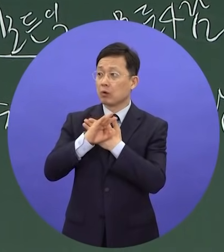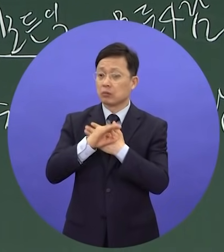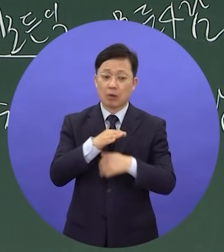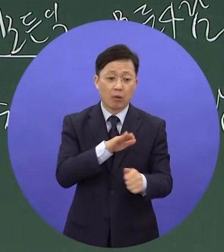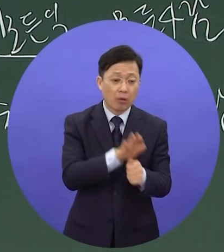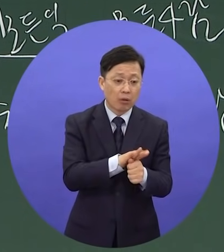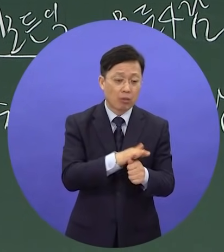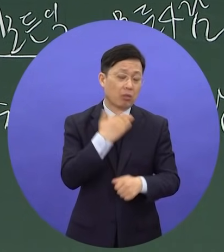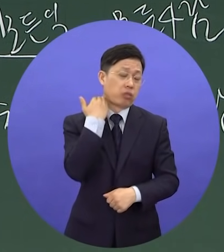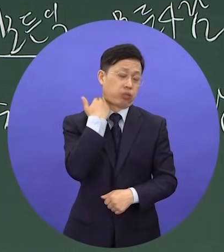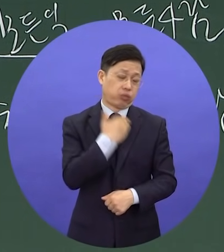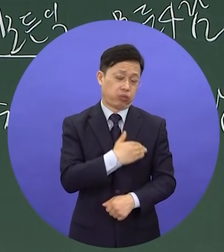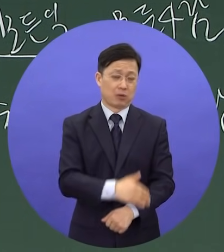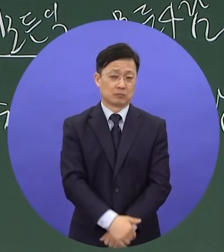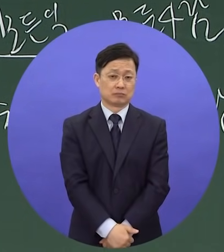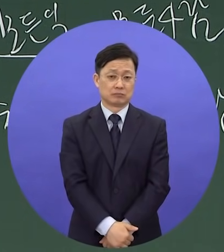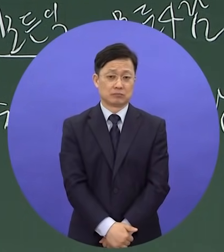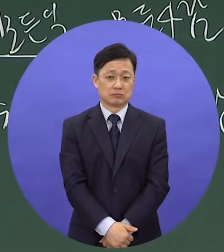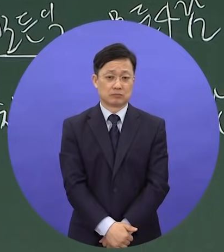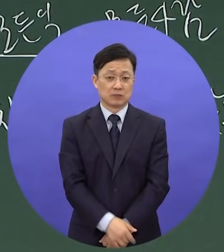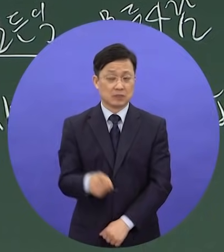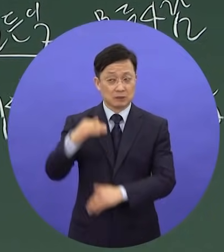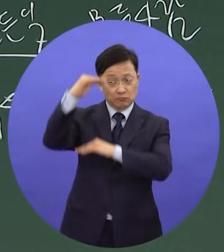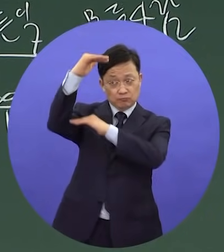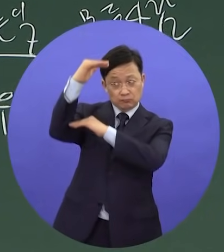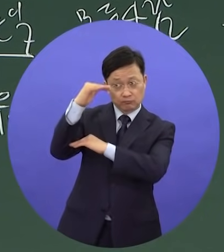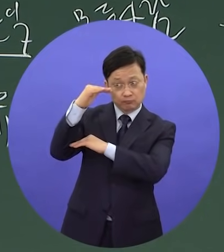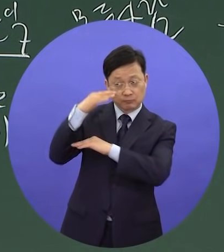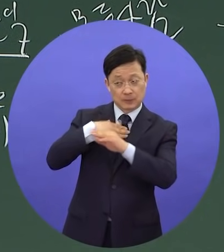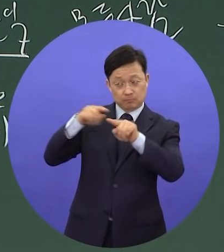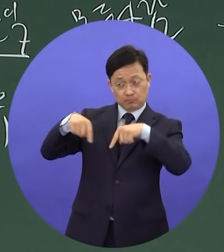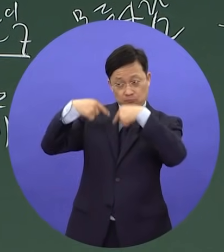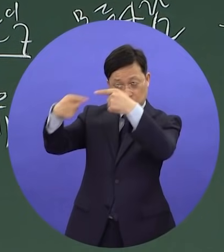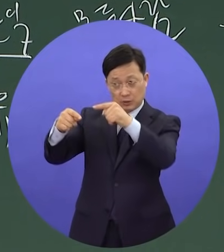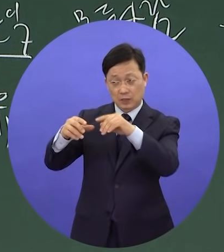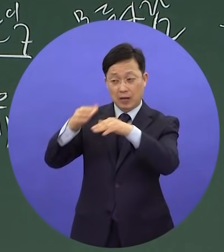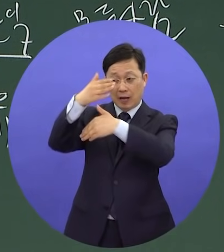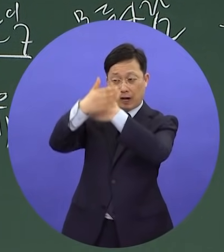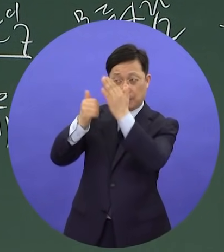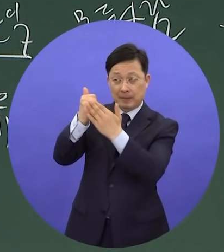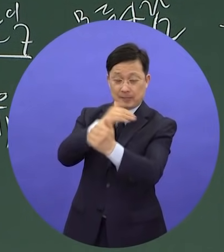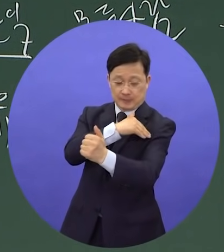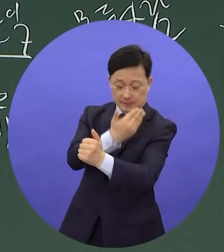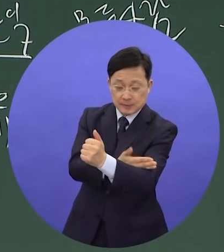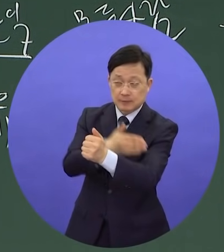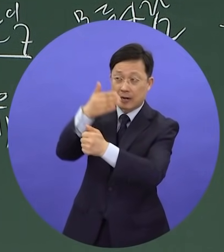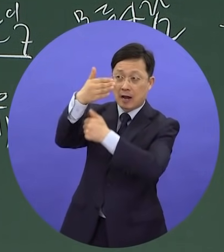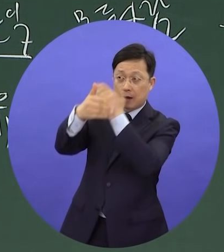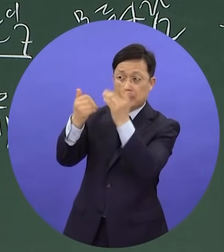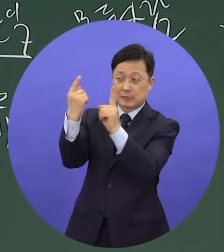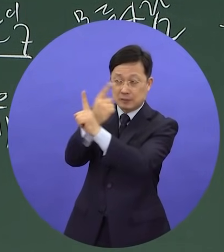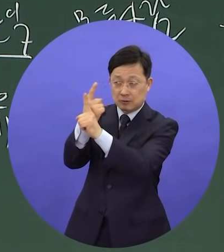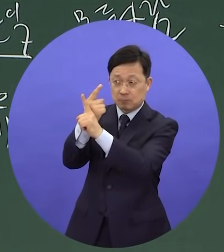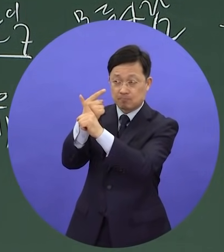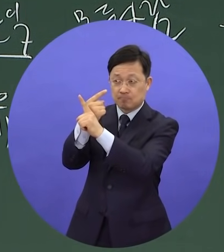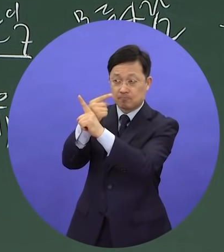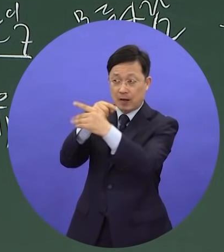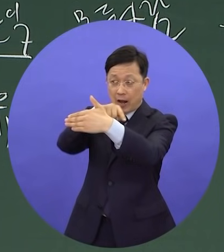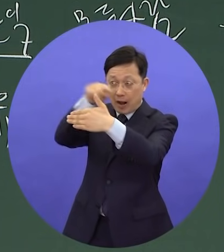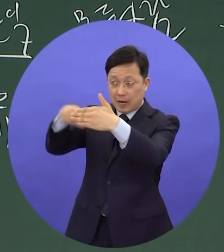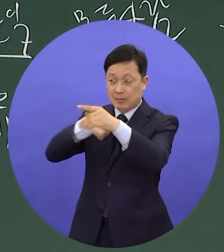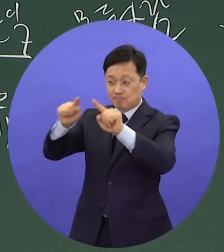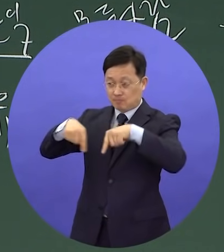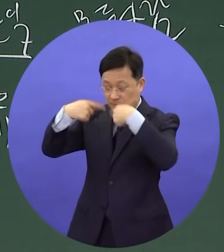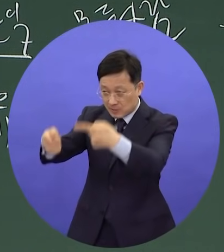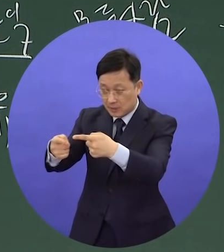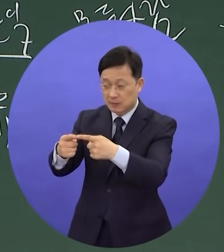enter into this. 완전 하나님의 은혜와 능력과 치유 속으로 들어가라. That you have to completely enter into God's power, God's grace, and